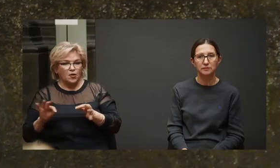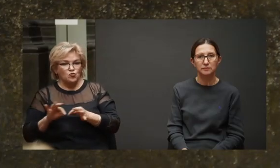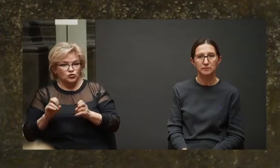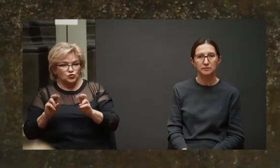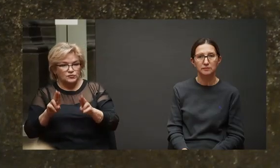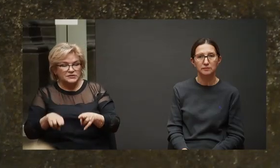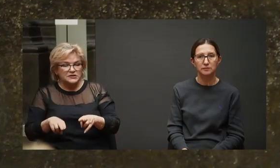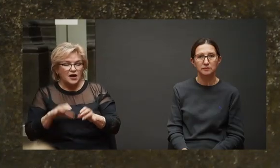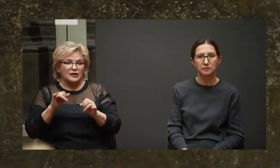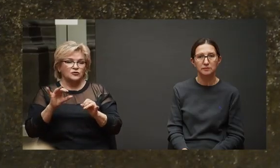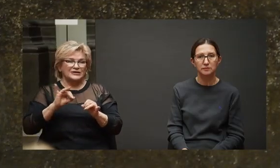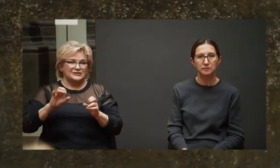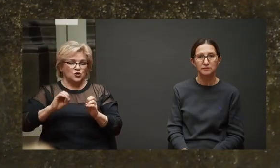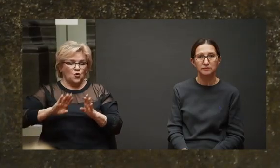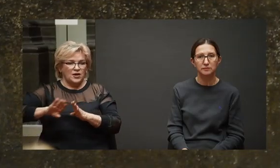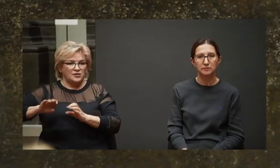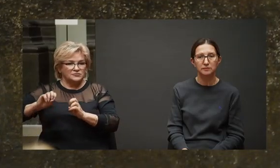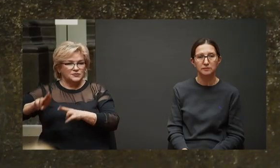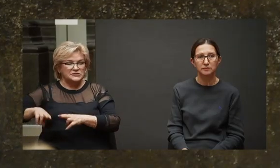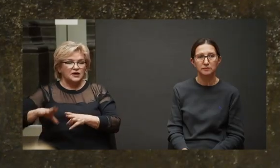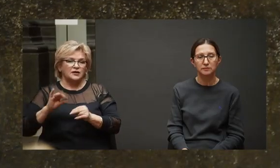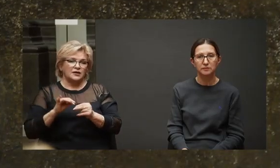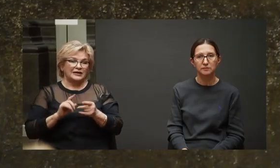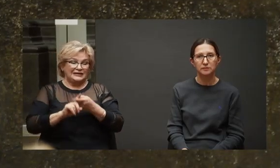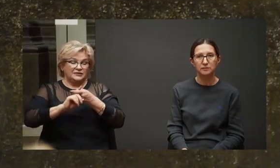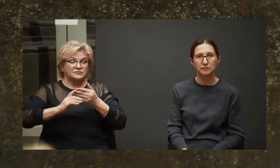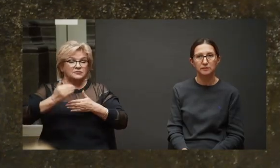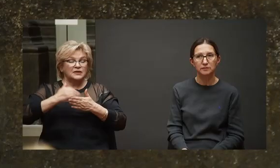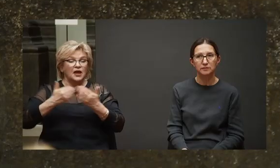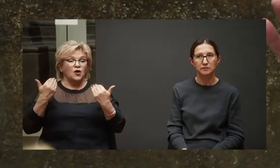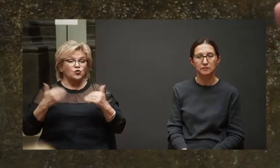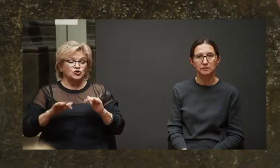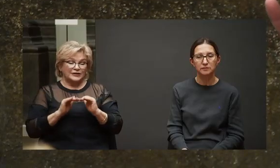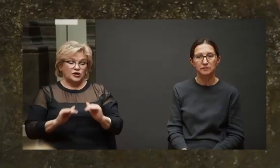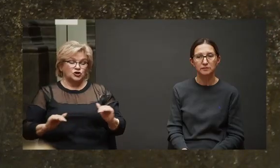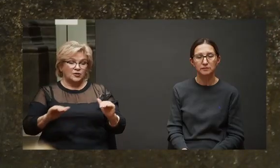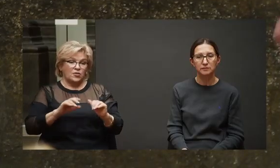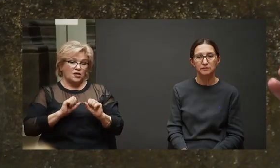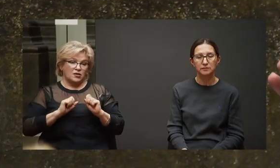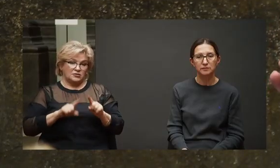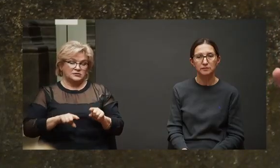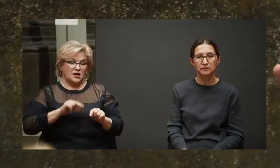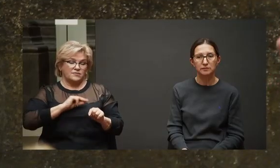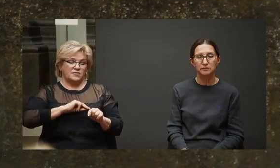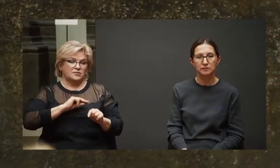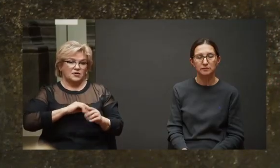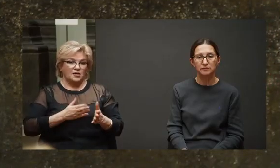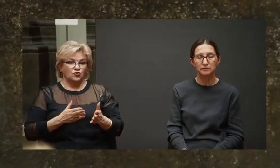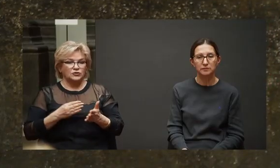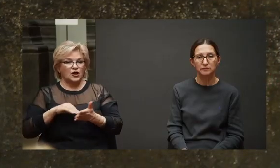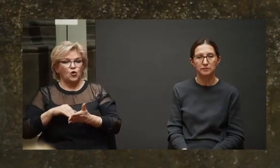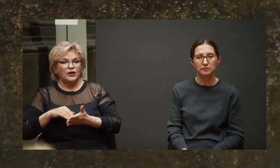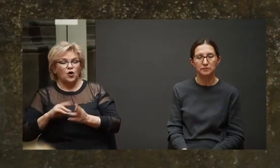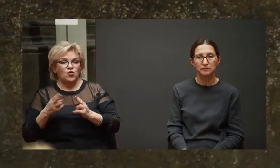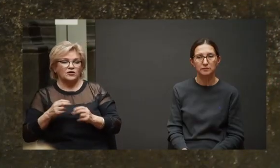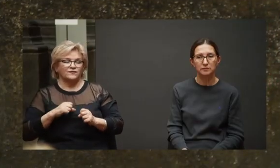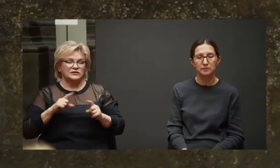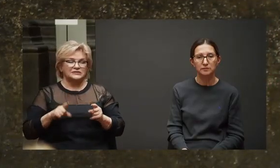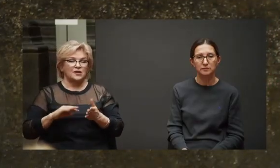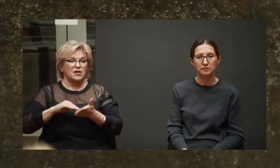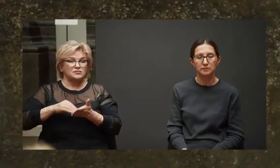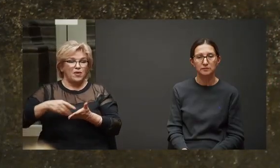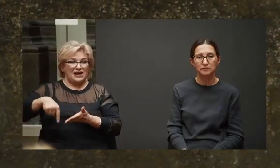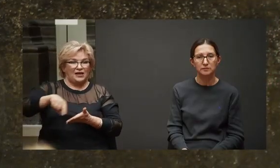этой истории, исходя. И дальше уже ребята работали сами, хореографы работали с